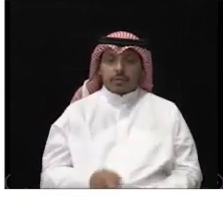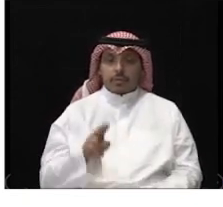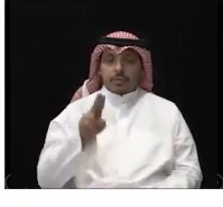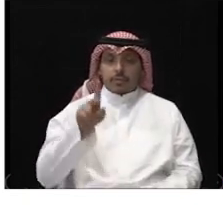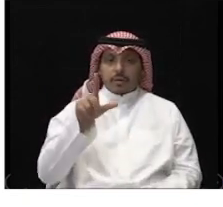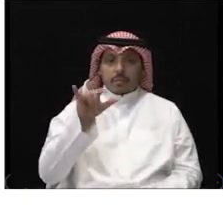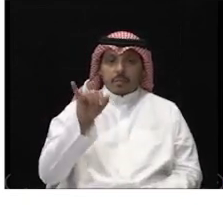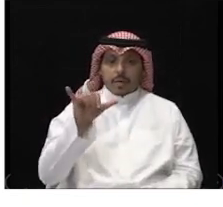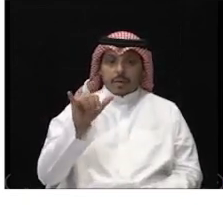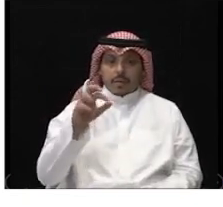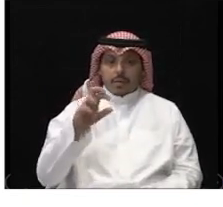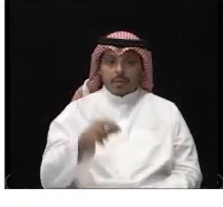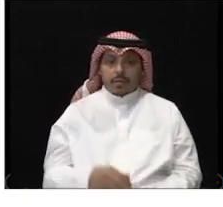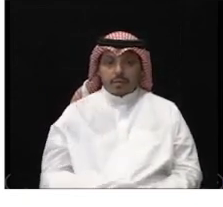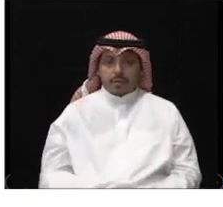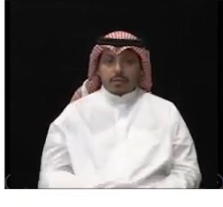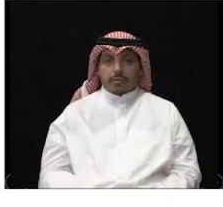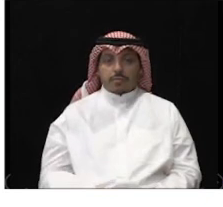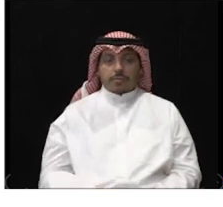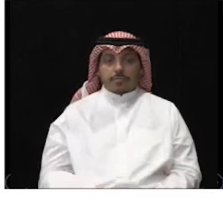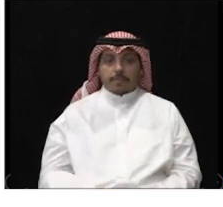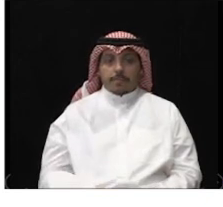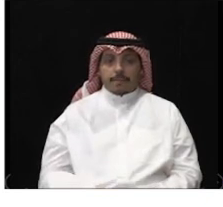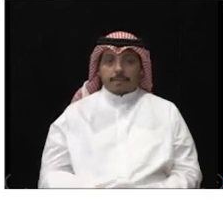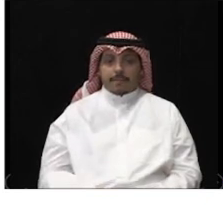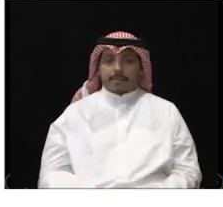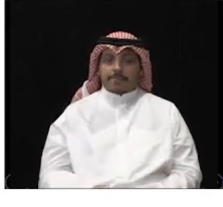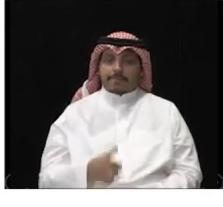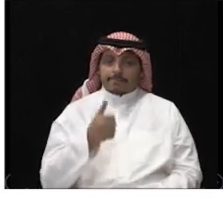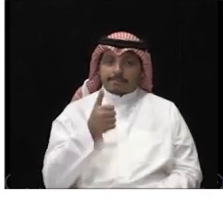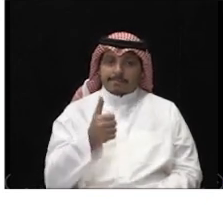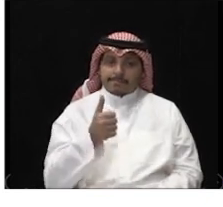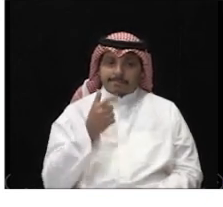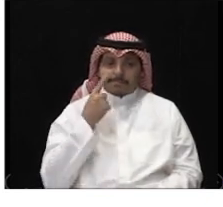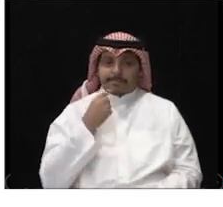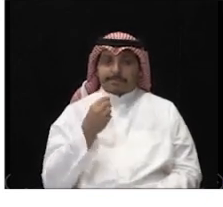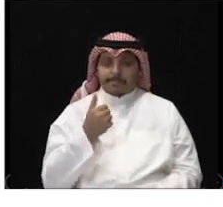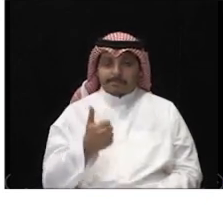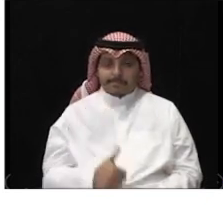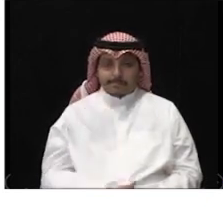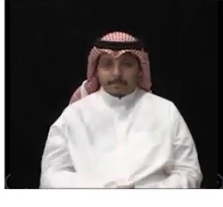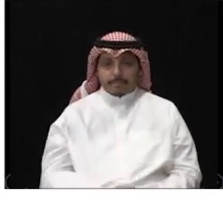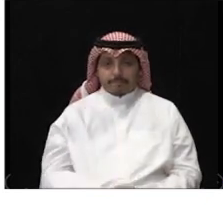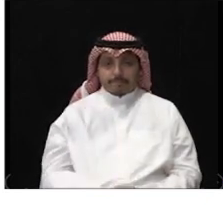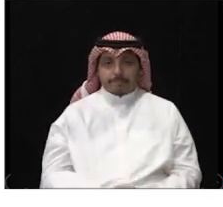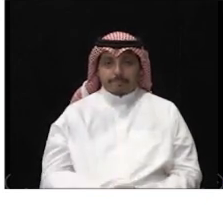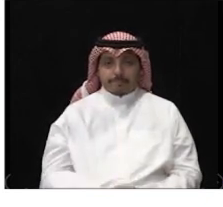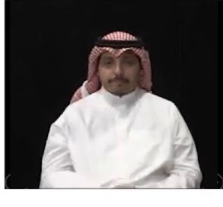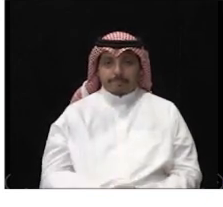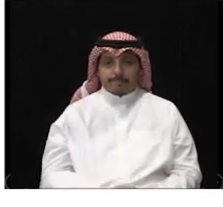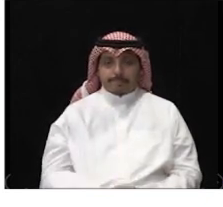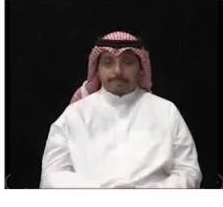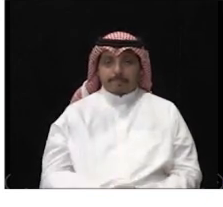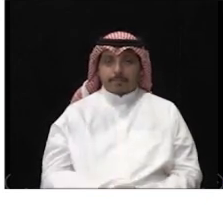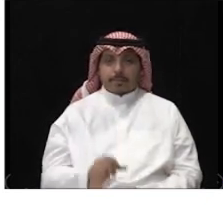تلميذ، أحسنتم، تلميذ، ممتاز، جميل جدا. إذن هنا الذاء أين موقعها، في أول